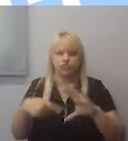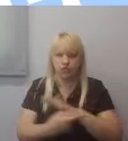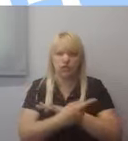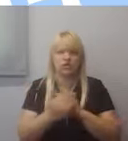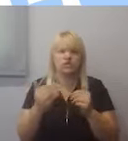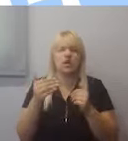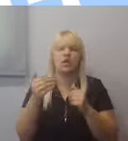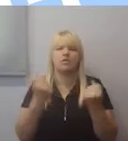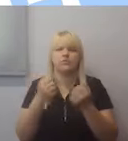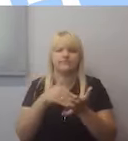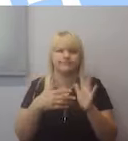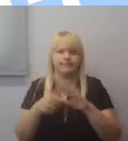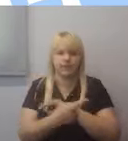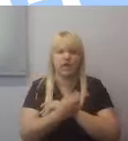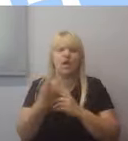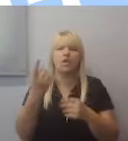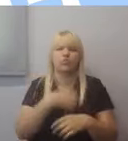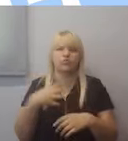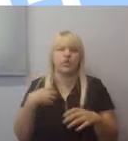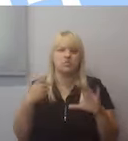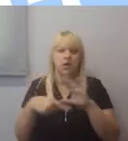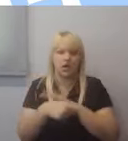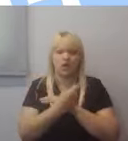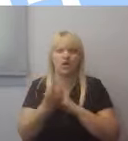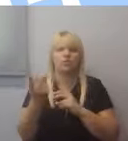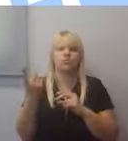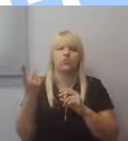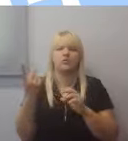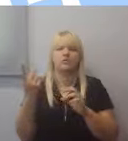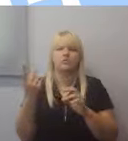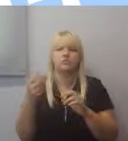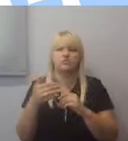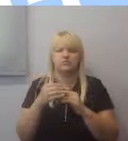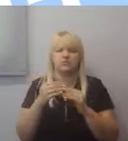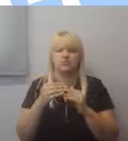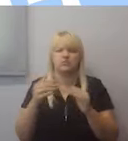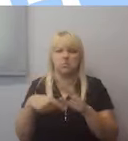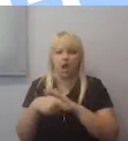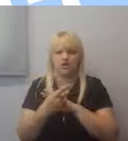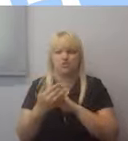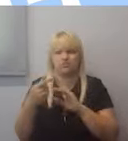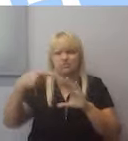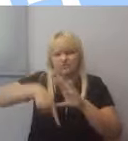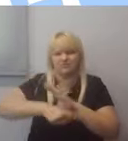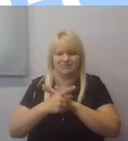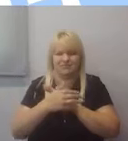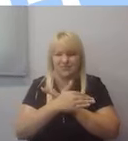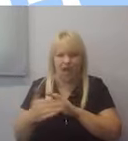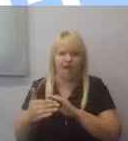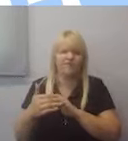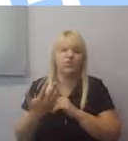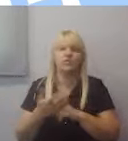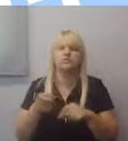pagrabos cokol stāvos ne cokol stāvos bet pagrabos un pazemes stāvos ja un un protams